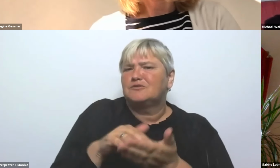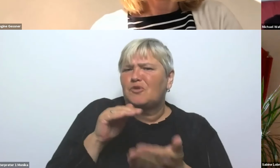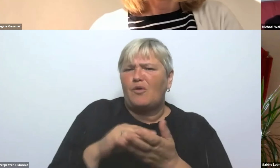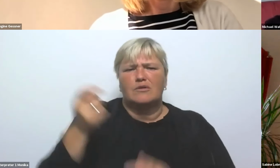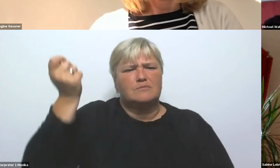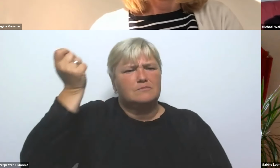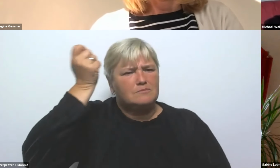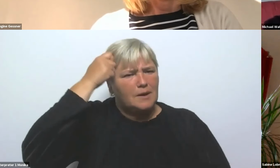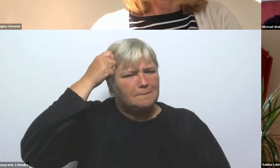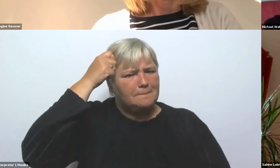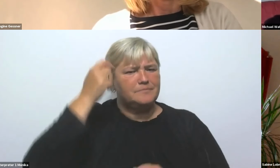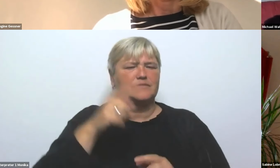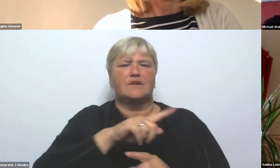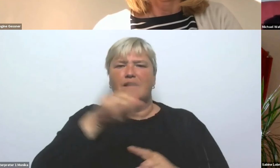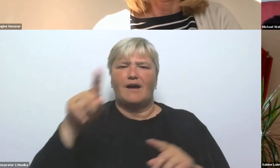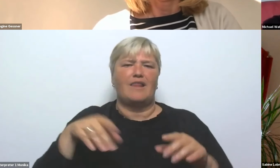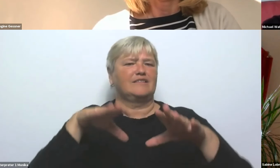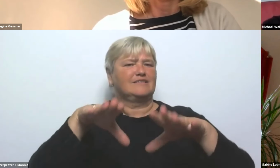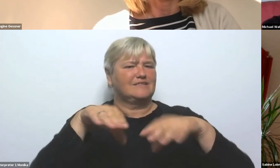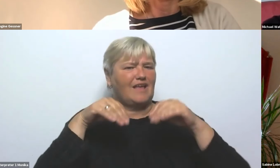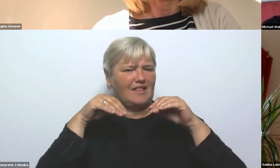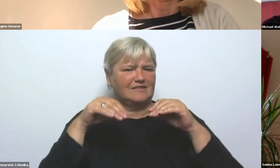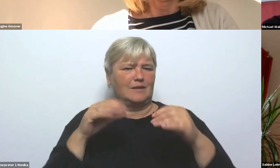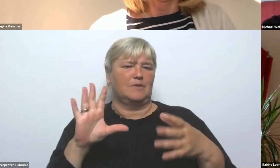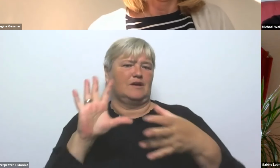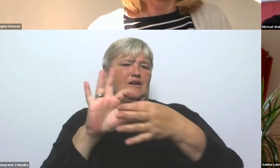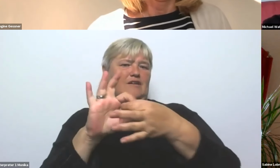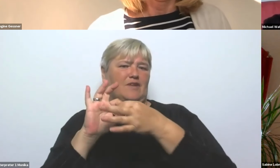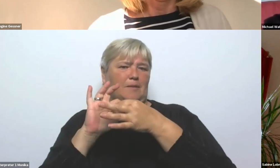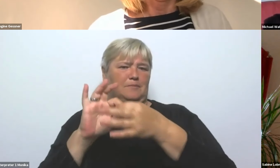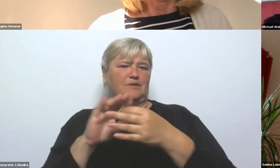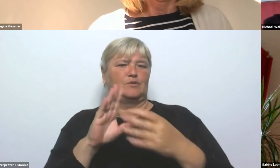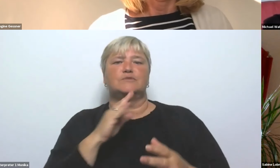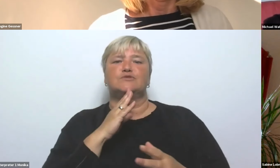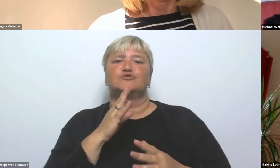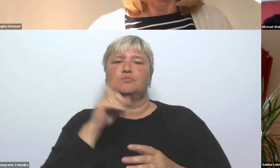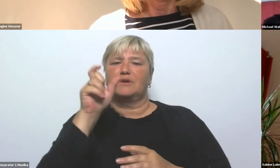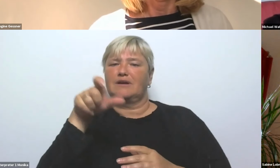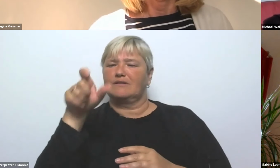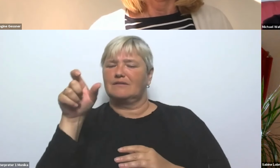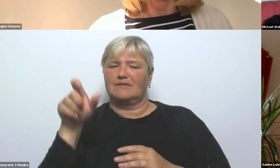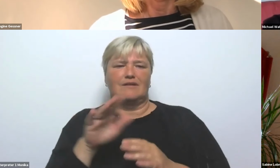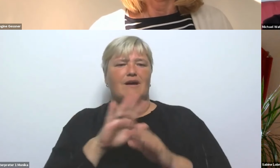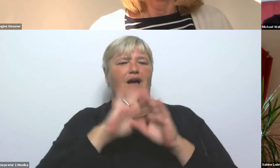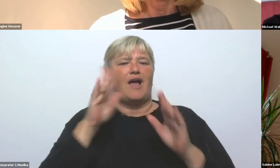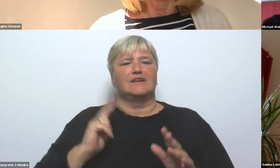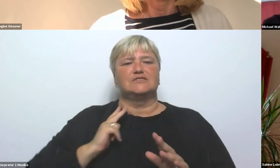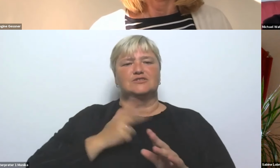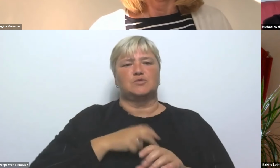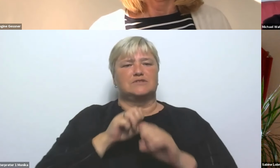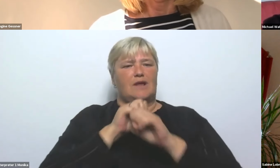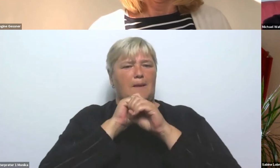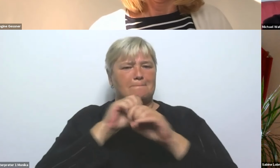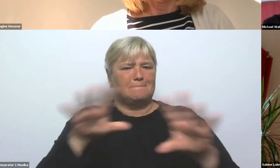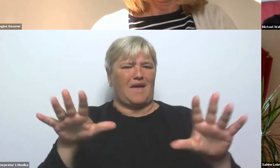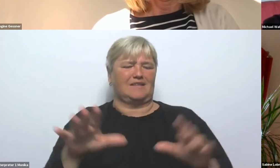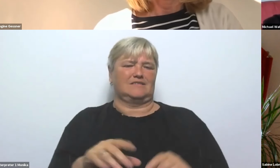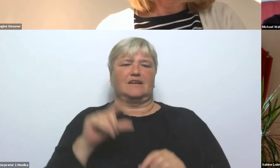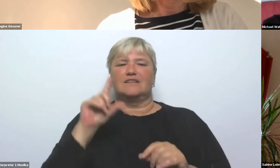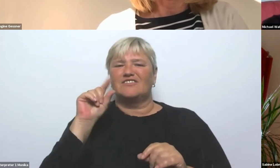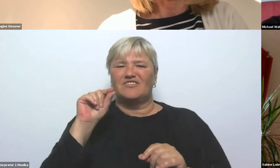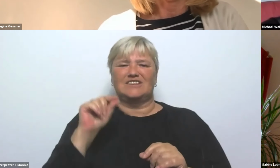dann lade ich alle Teilnehmer ein. Verbindet euch mit den Sprechern. Es sind eigentlich alle auf den sozialen Medien, LinkedIn, Twitter,